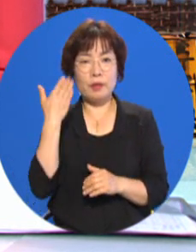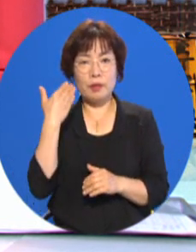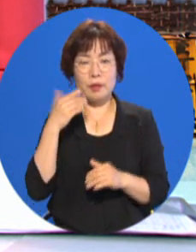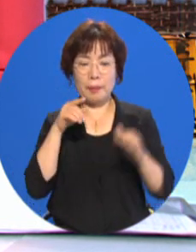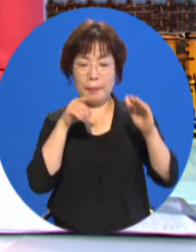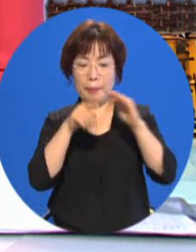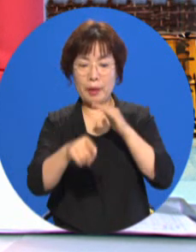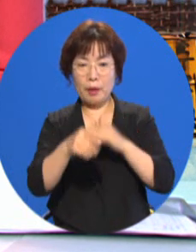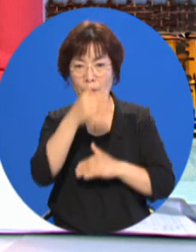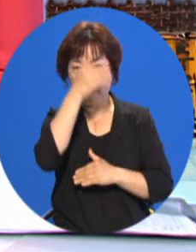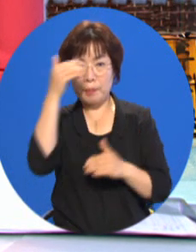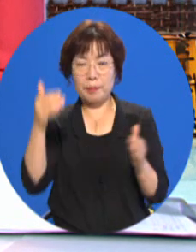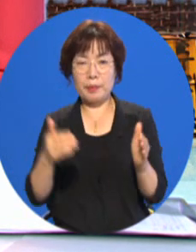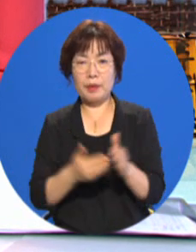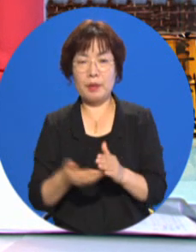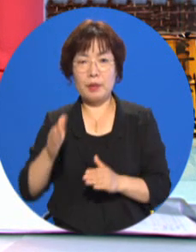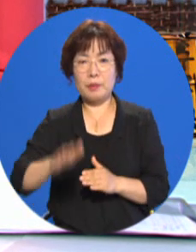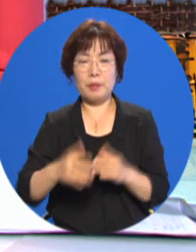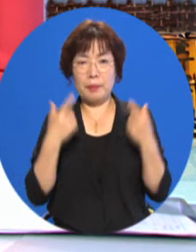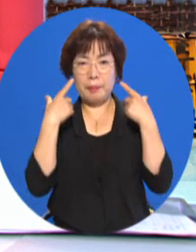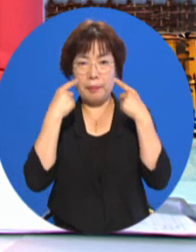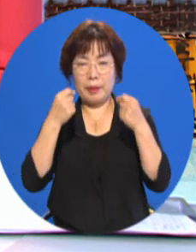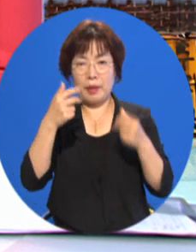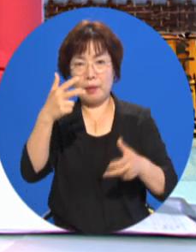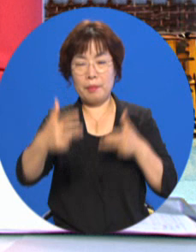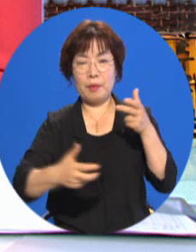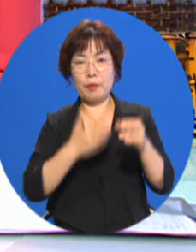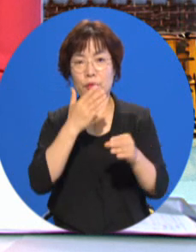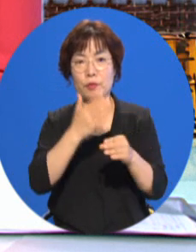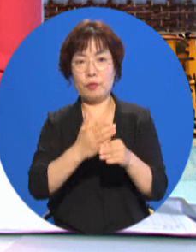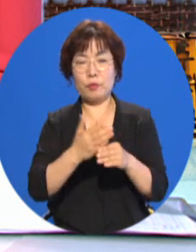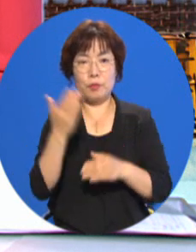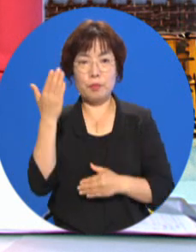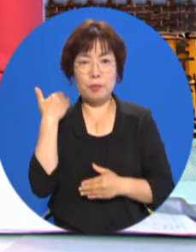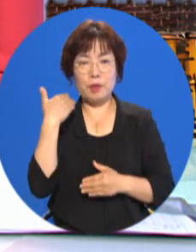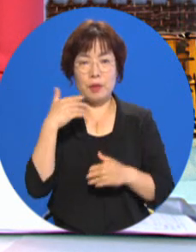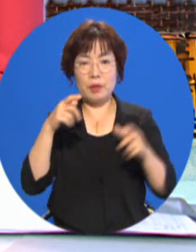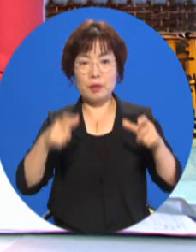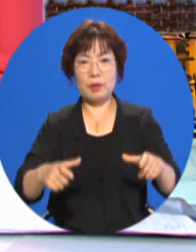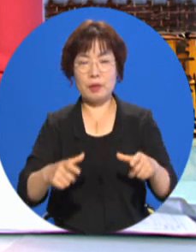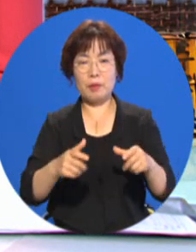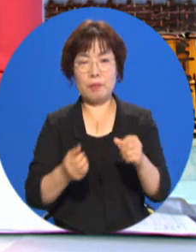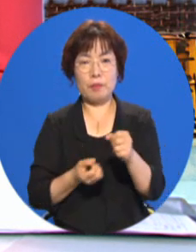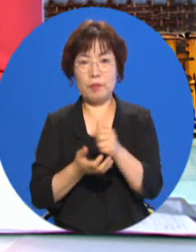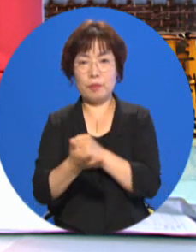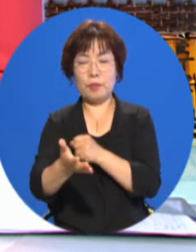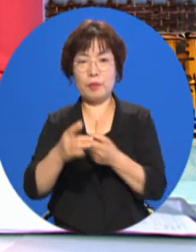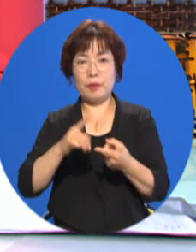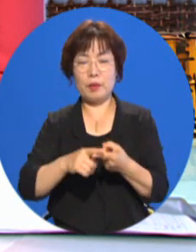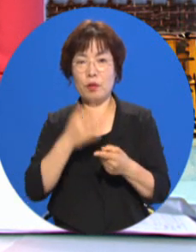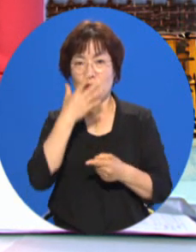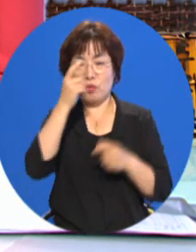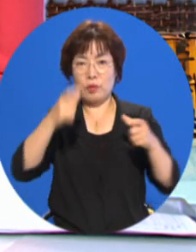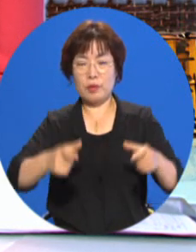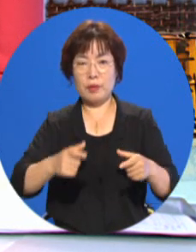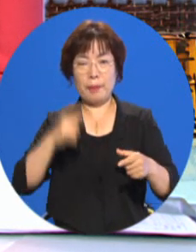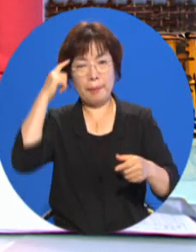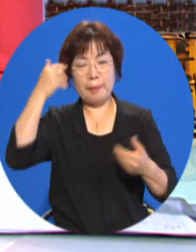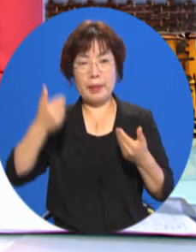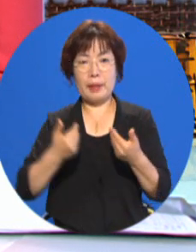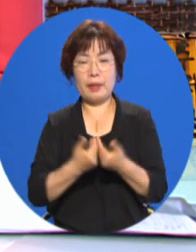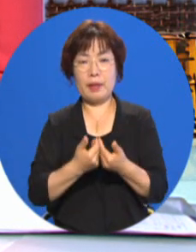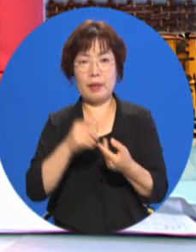현장 견학까지 이루어졌지만 여전히 의견은 엇갈리고 있고 최근에는 인근 순천 지역 주민들까지 반발 움직임을 보이고